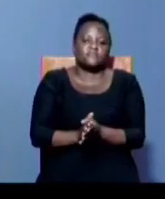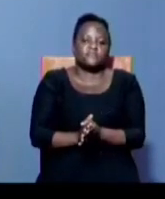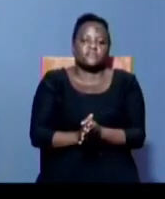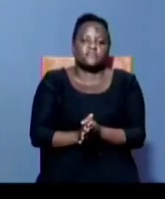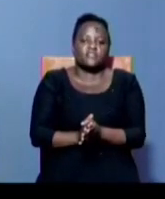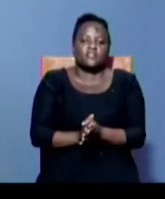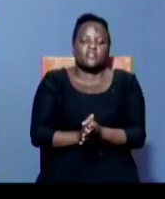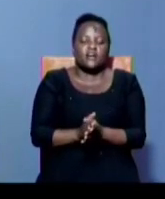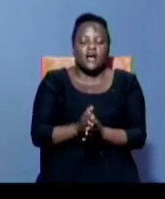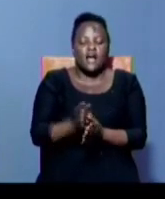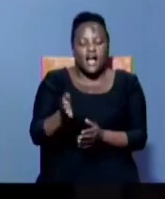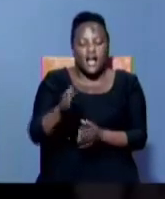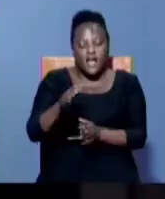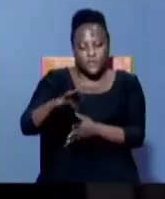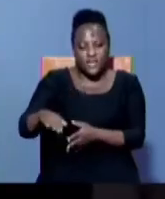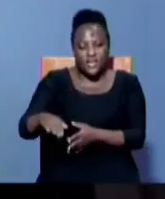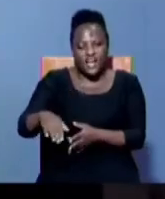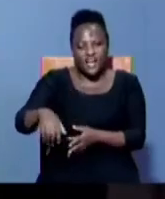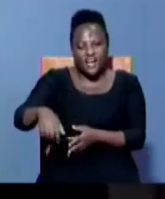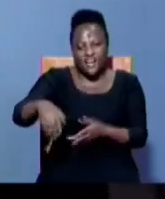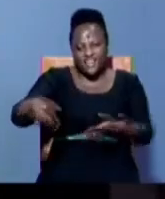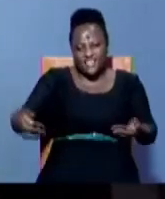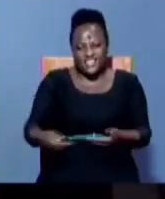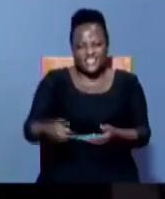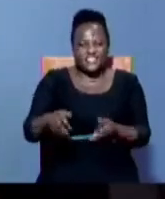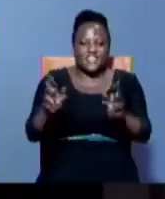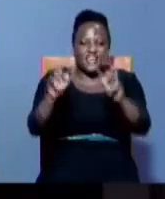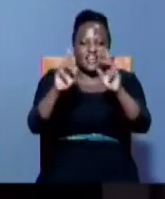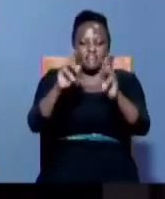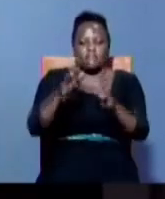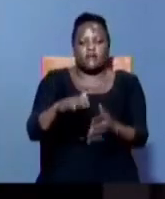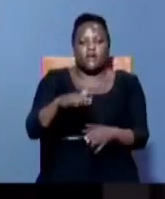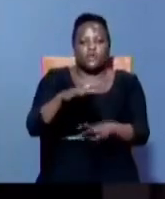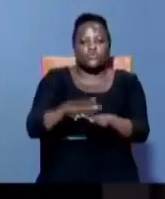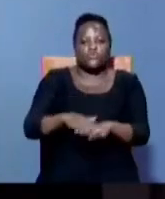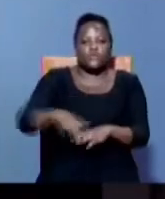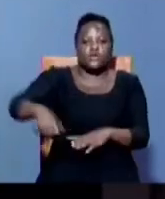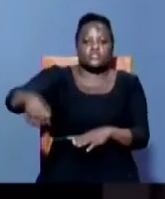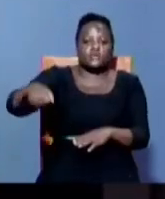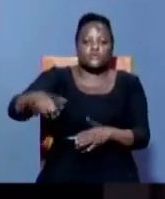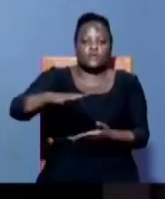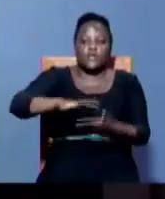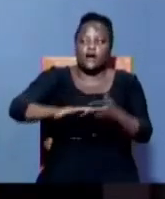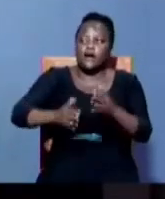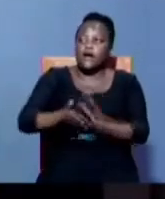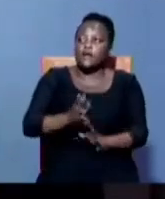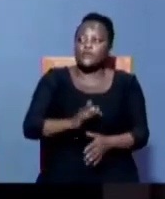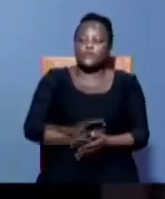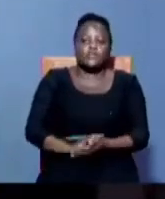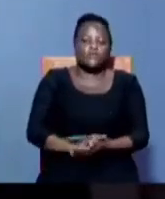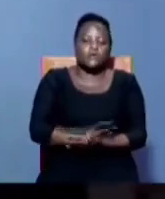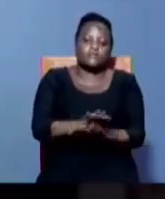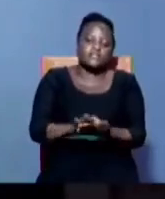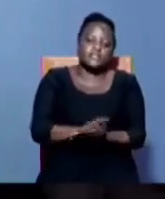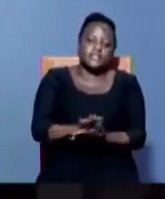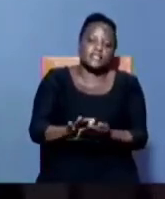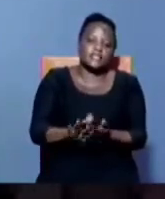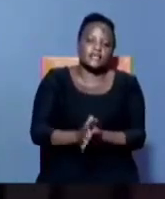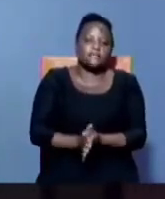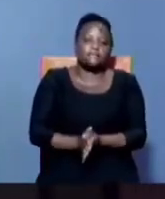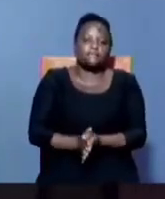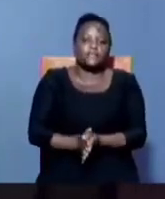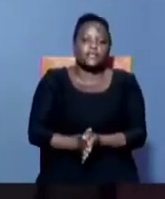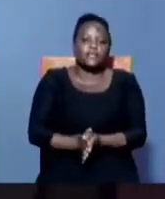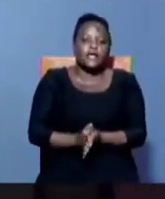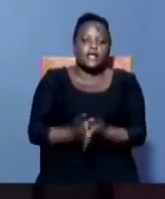rehema kiliwekwa juu ya sanduku la agano? Na Biblia inaeleza ile sanduku la agano ndio ilikuwa foundation, ndio ilikuwa msingi.